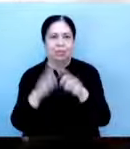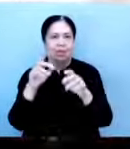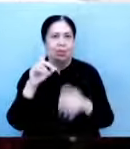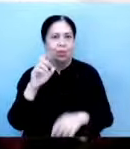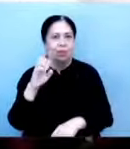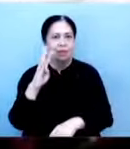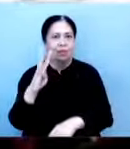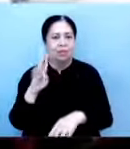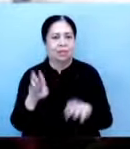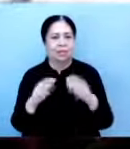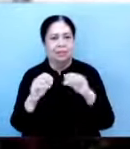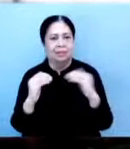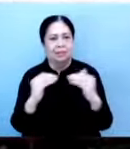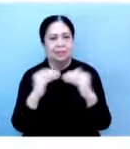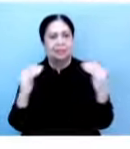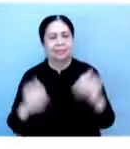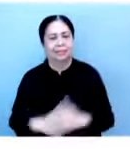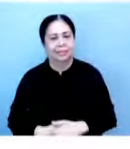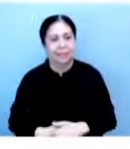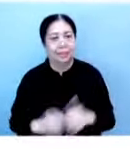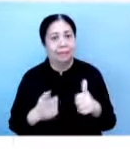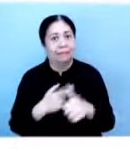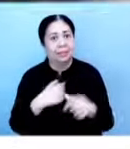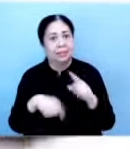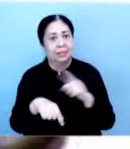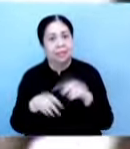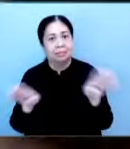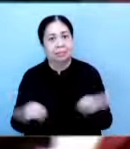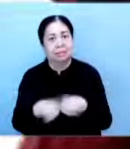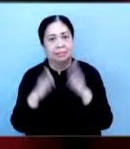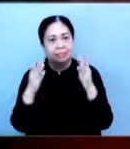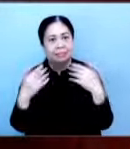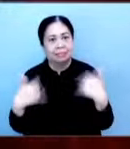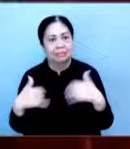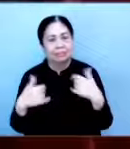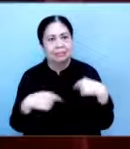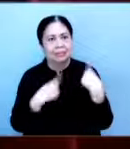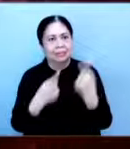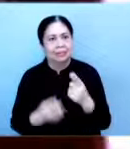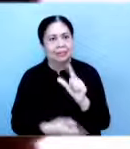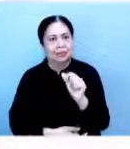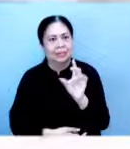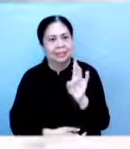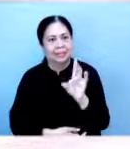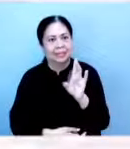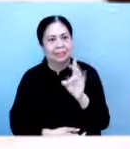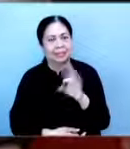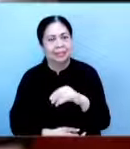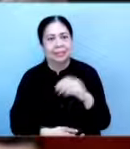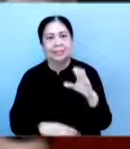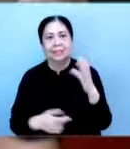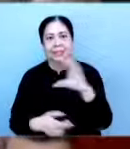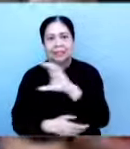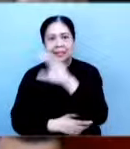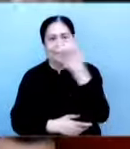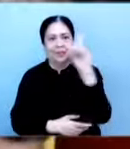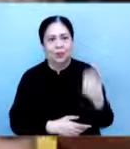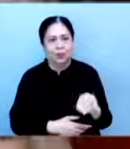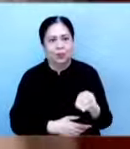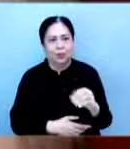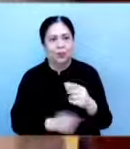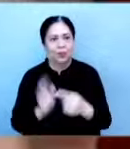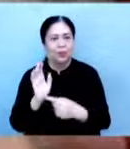all ito ang unang beses na nagtabla Allstar game mula noong 2017 sa Cagayan de Oro itinanghal